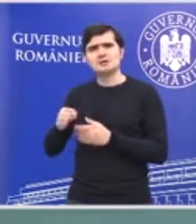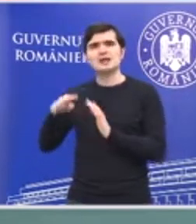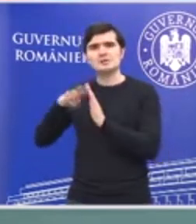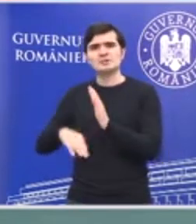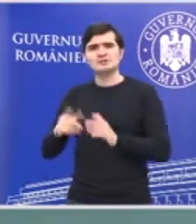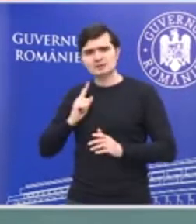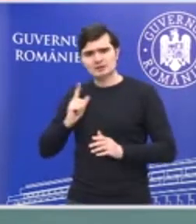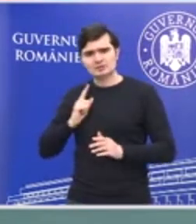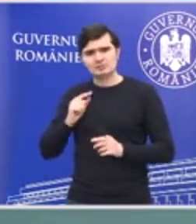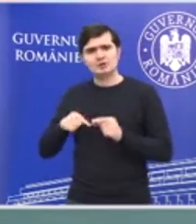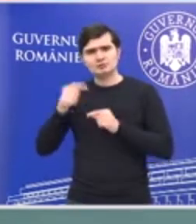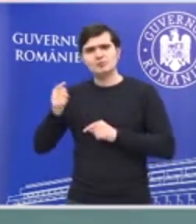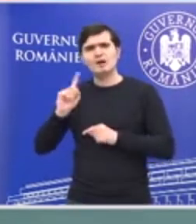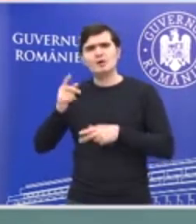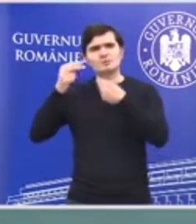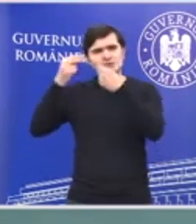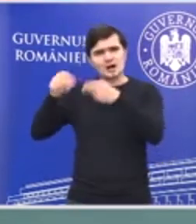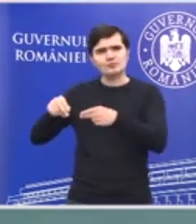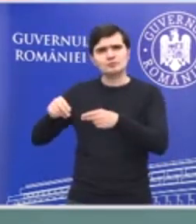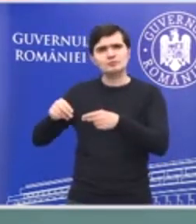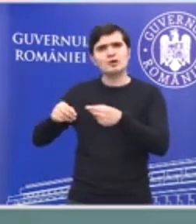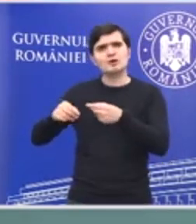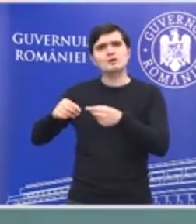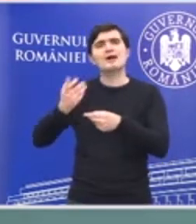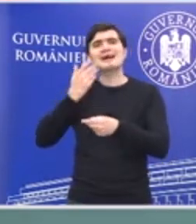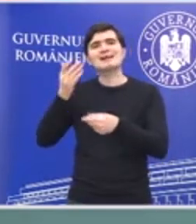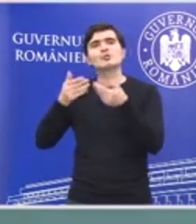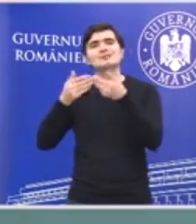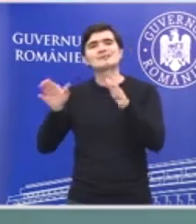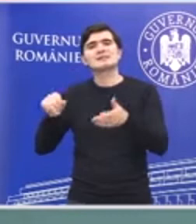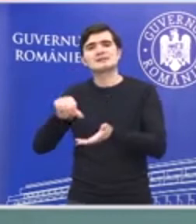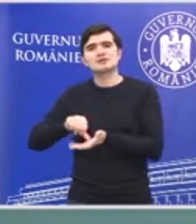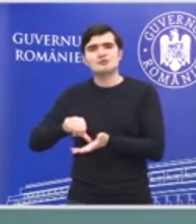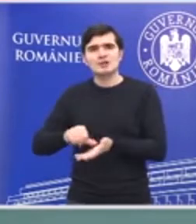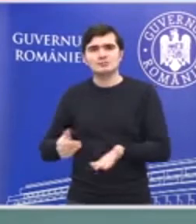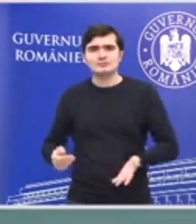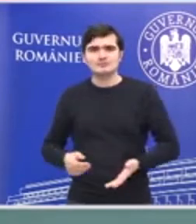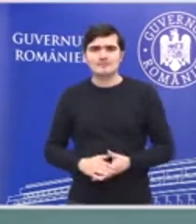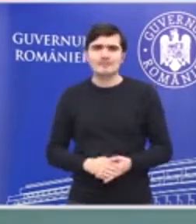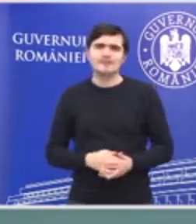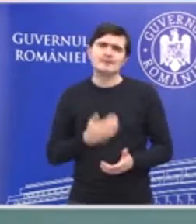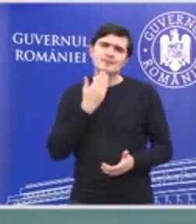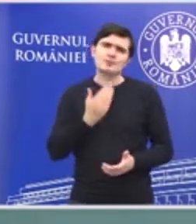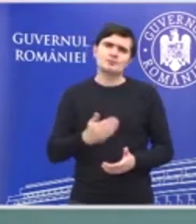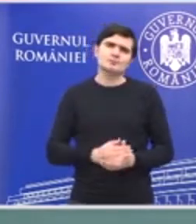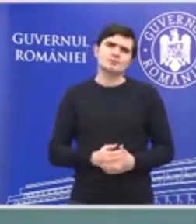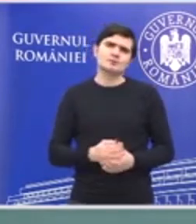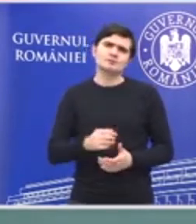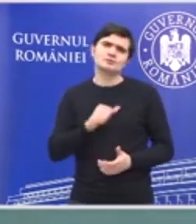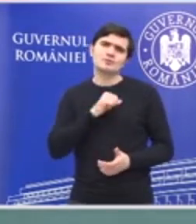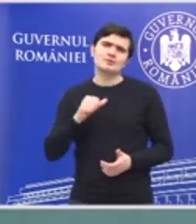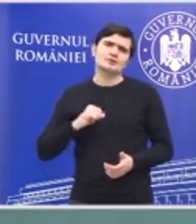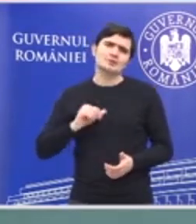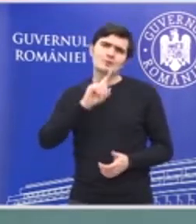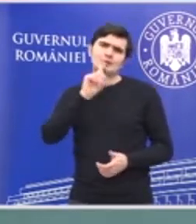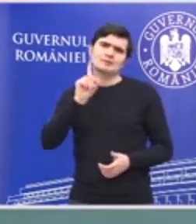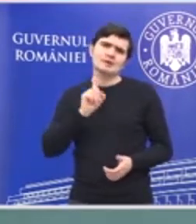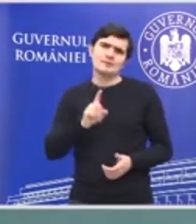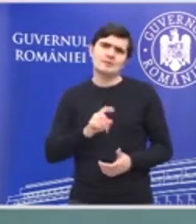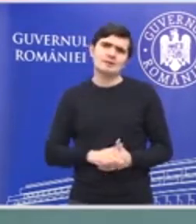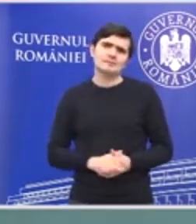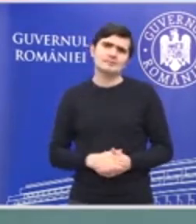vor fi notificate, evident, primele când centrul respectiv va intra în activitate. Mulțumesc, doar o singură întrebare.